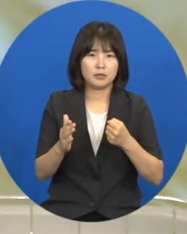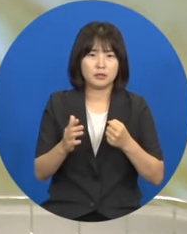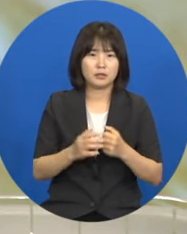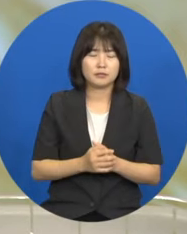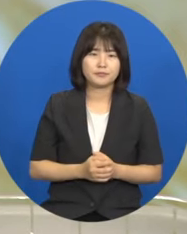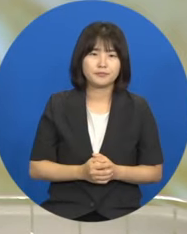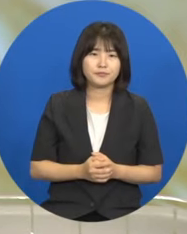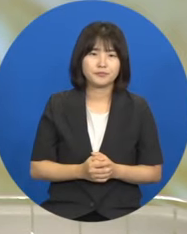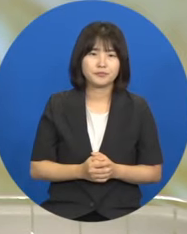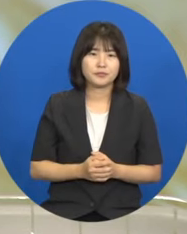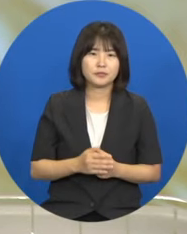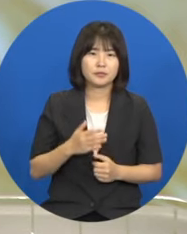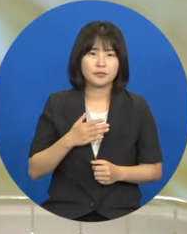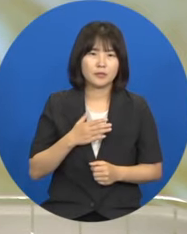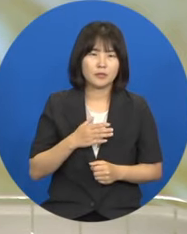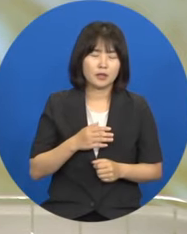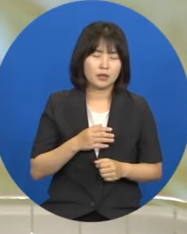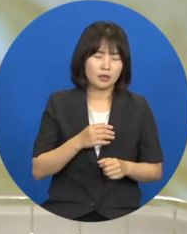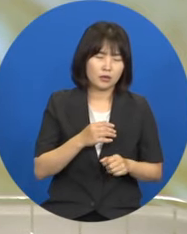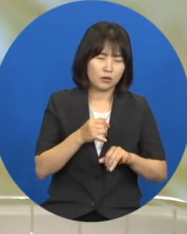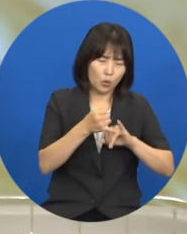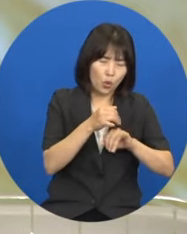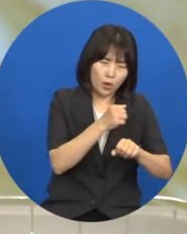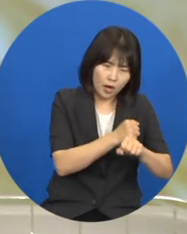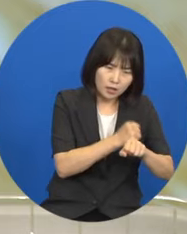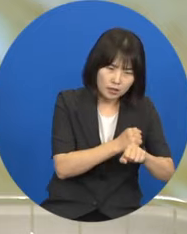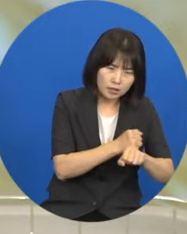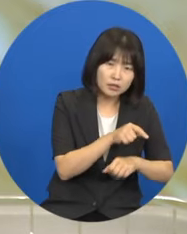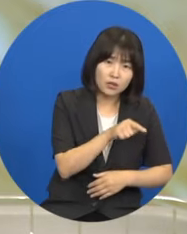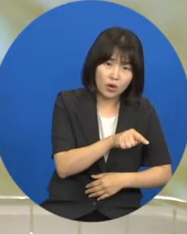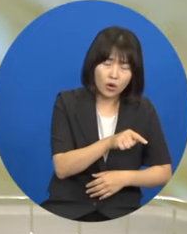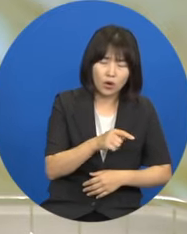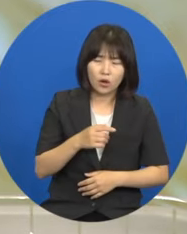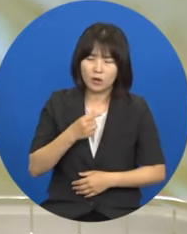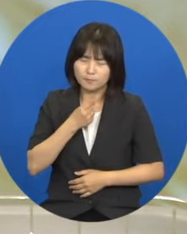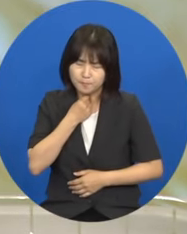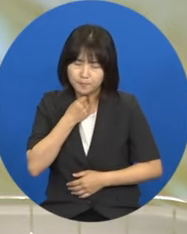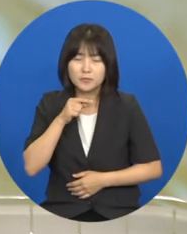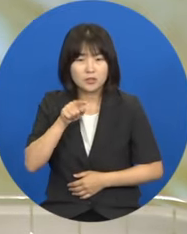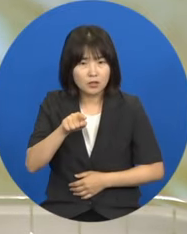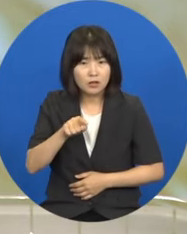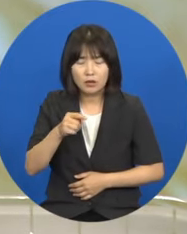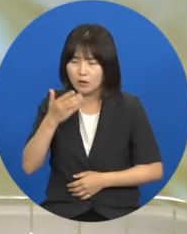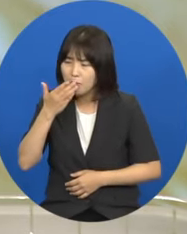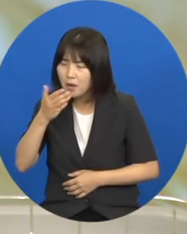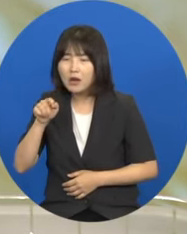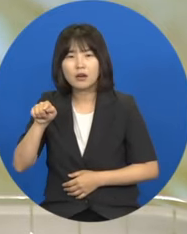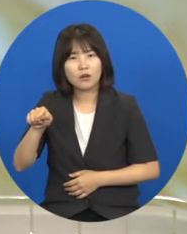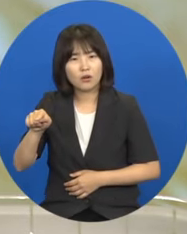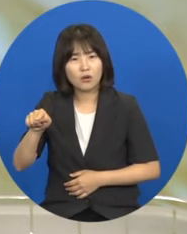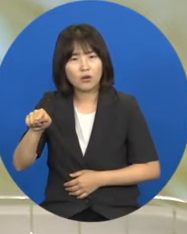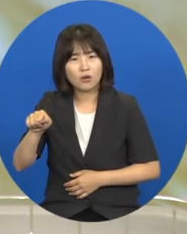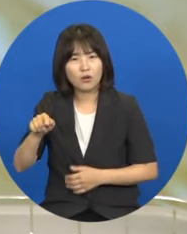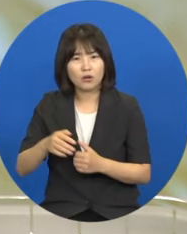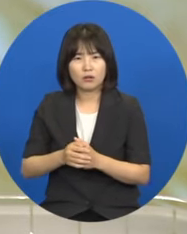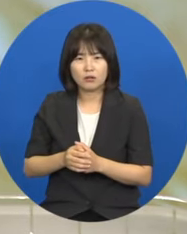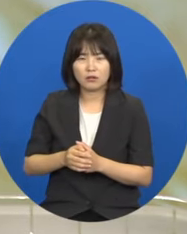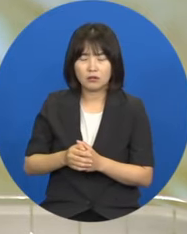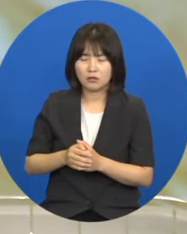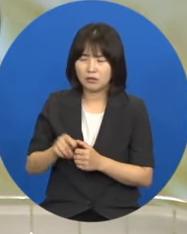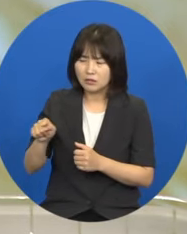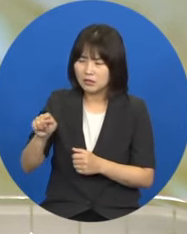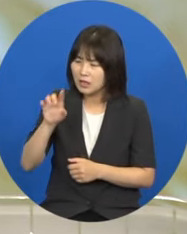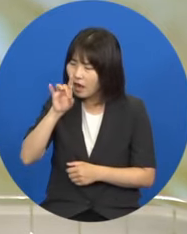해야만 하는 거, 하고 싶은 거, 할 수 있는 거, 해서는 안 되는